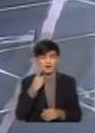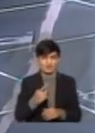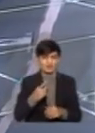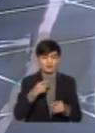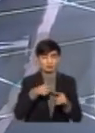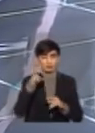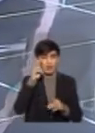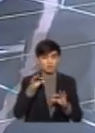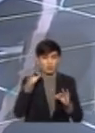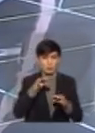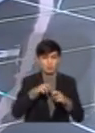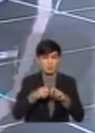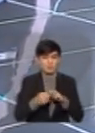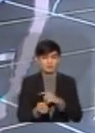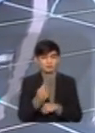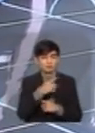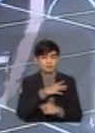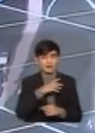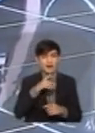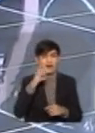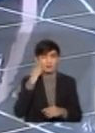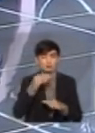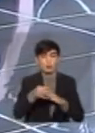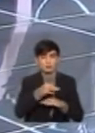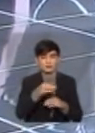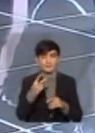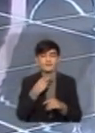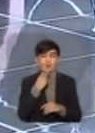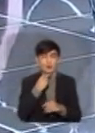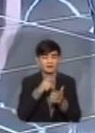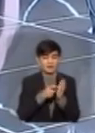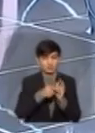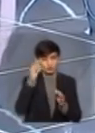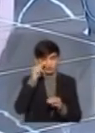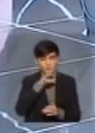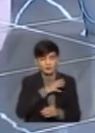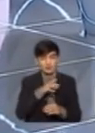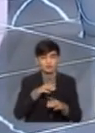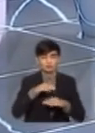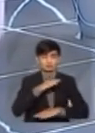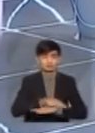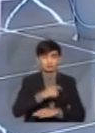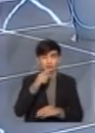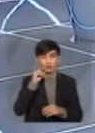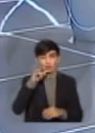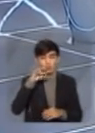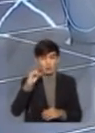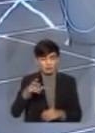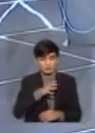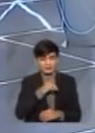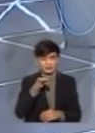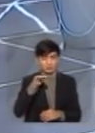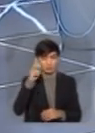шықты. Алматы облысында екінші сынып оқушысы сабақ үстінде үлкен дәретке отырып қойып, психологиялық күйзеліске